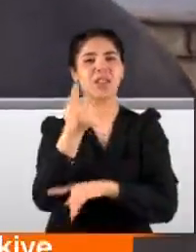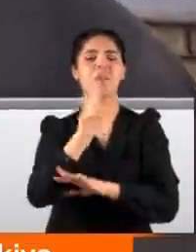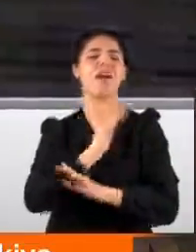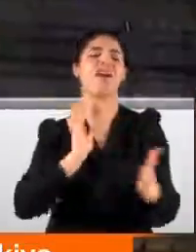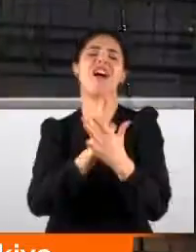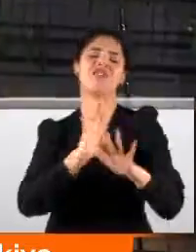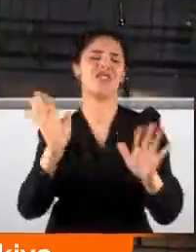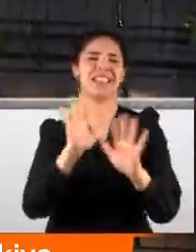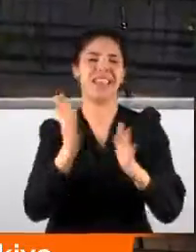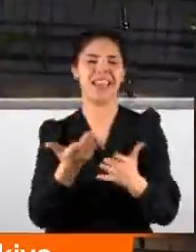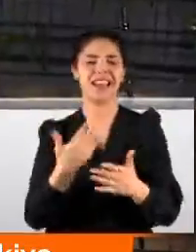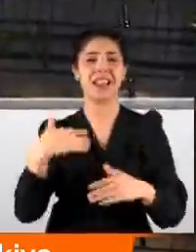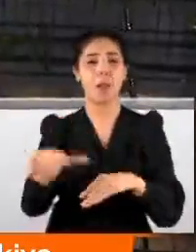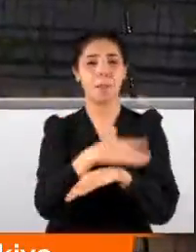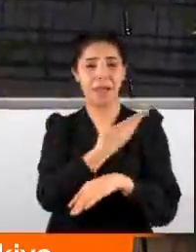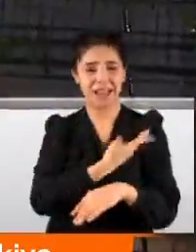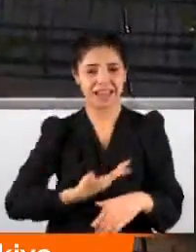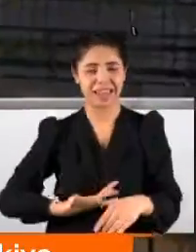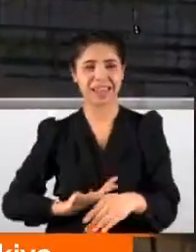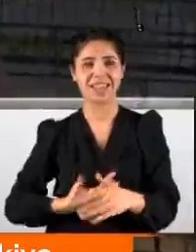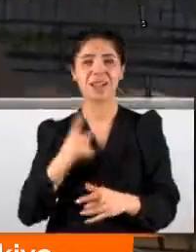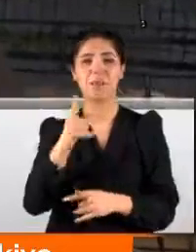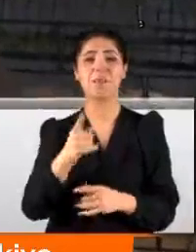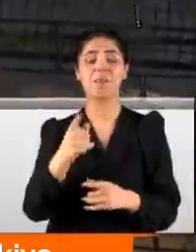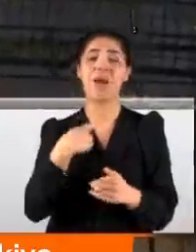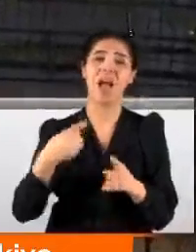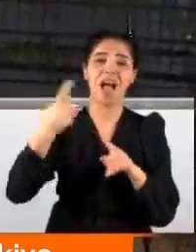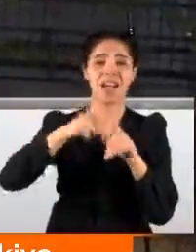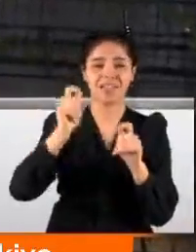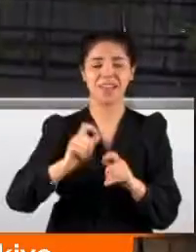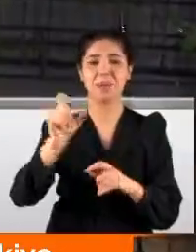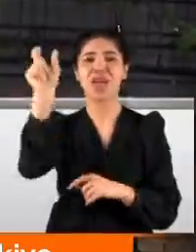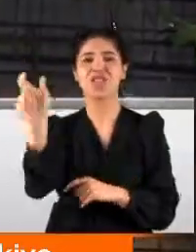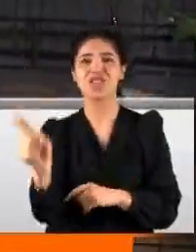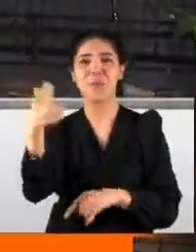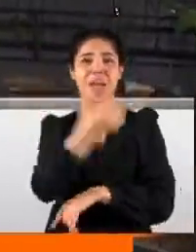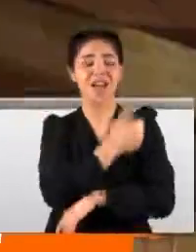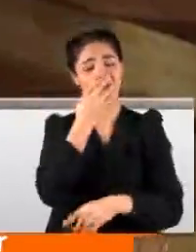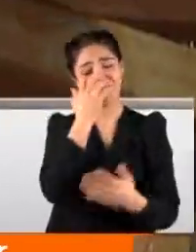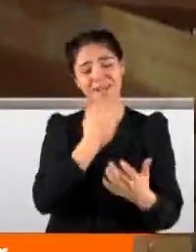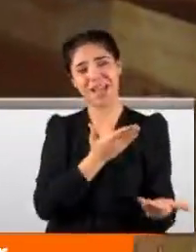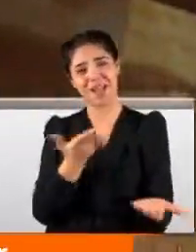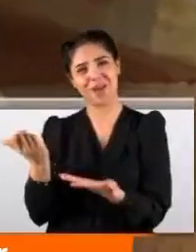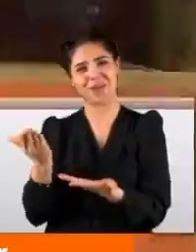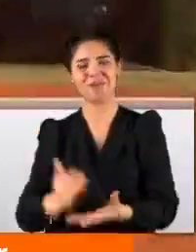yani ona göre. Mahalle sevince üst üste ekliyoruz. Sayın Cem Öğretir aşıya bekliyoruz.